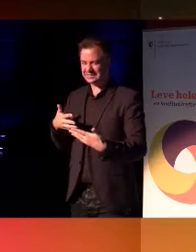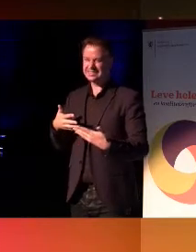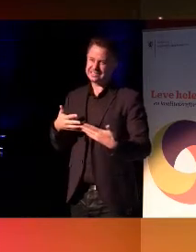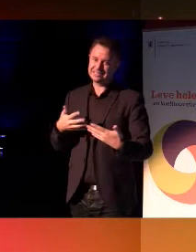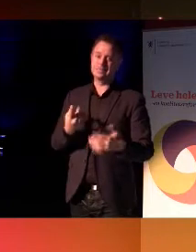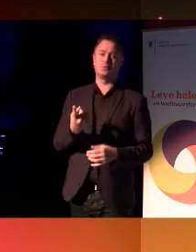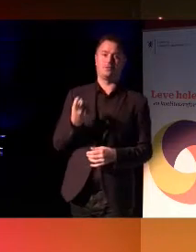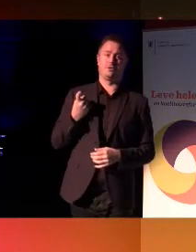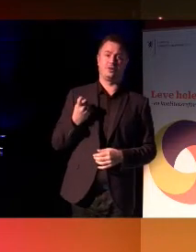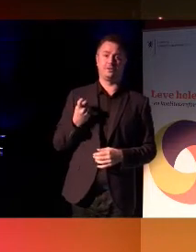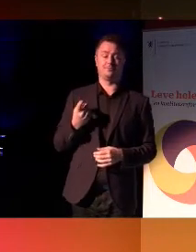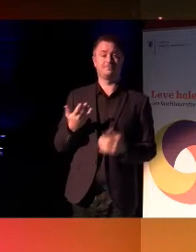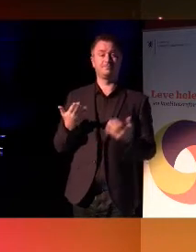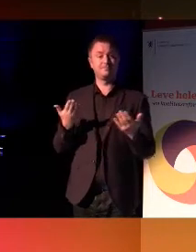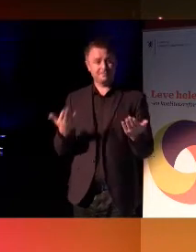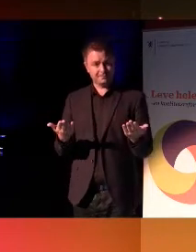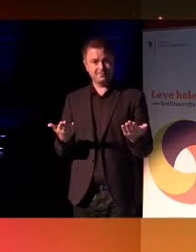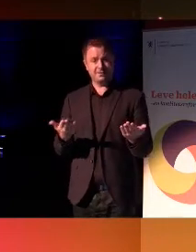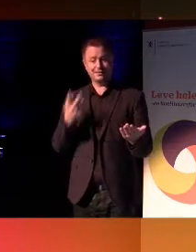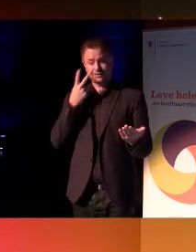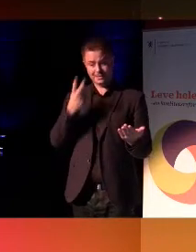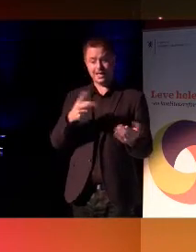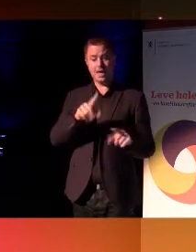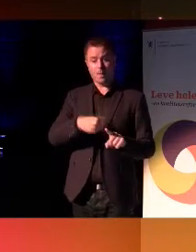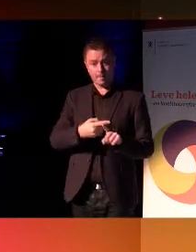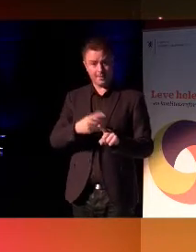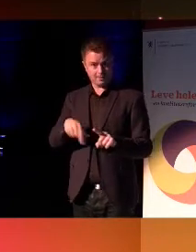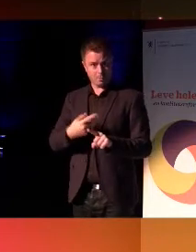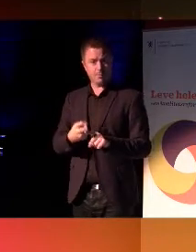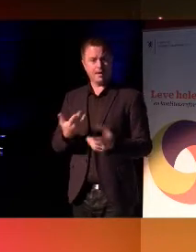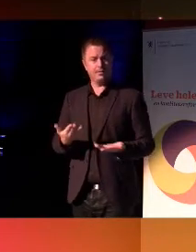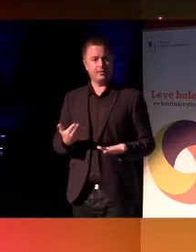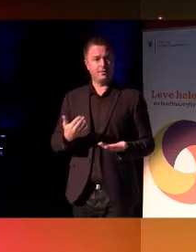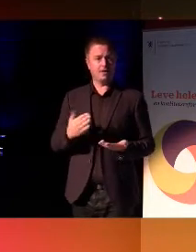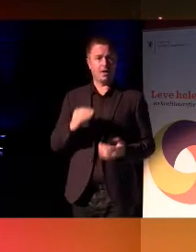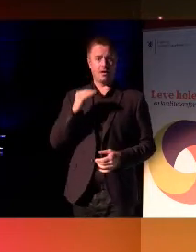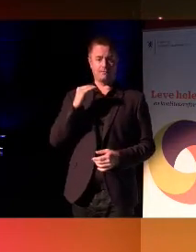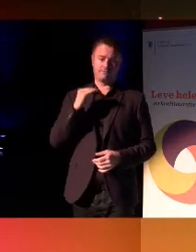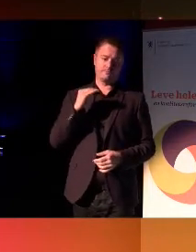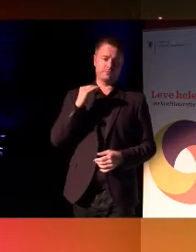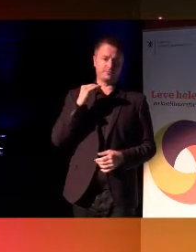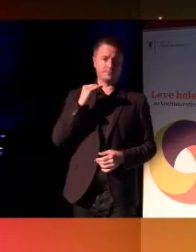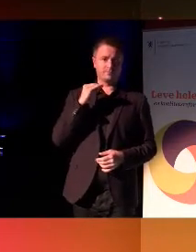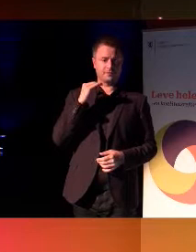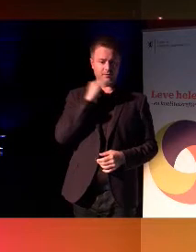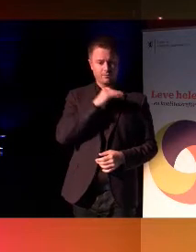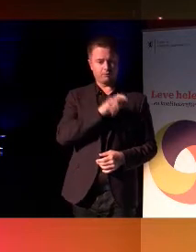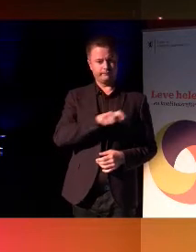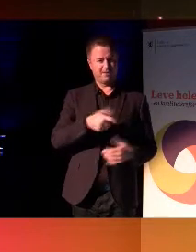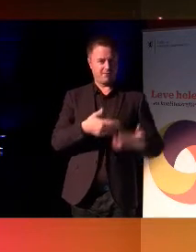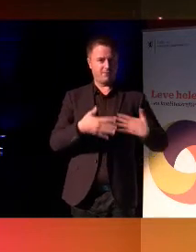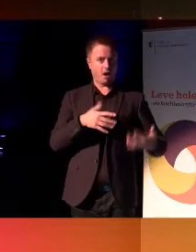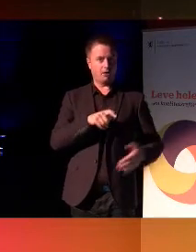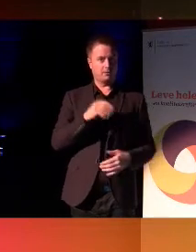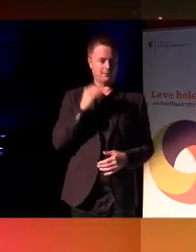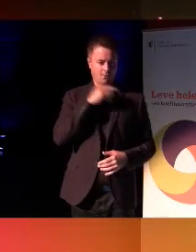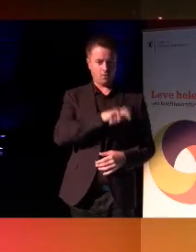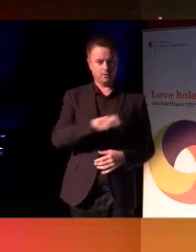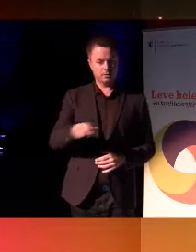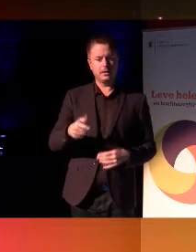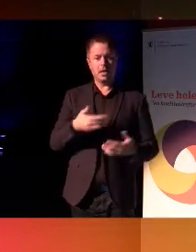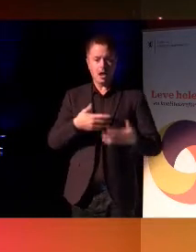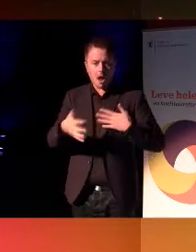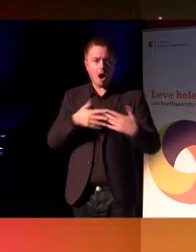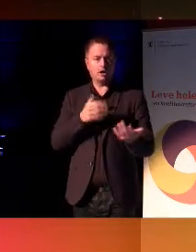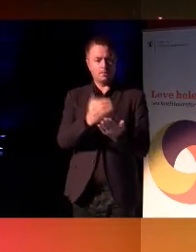det et gjengangende funn på mange områder I tjenestene at fagfolk lager prosedyrer som fremstår som sagt fornuftig, bygd på et faglig